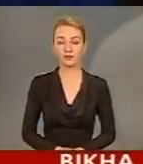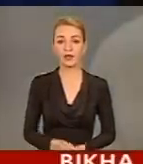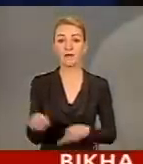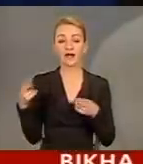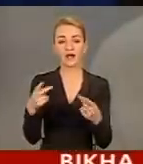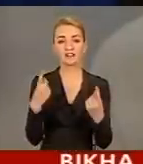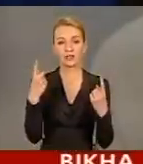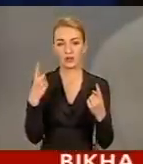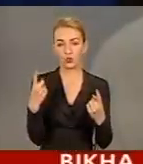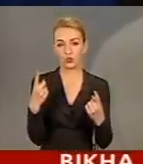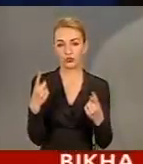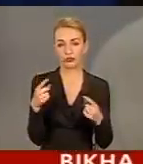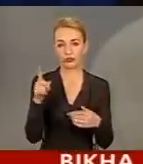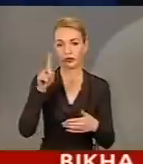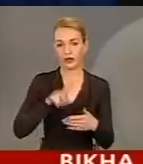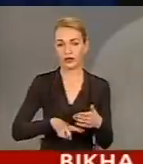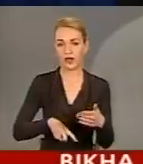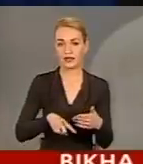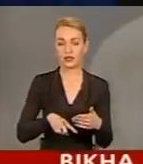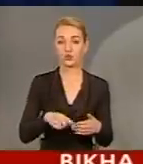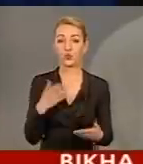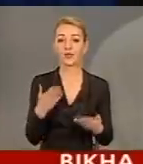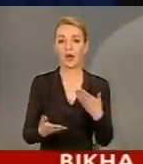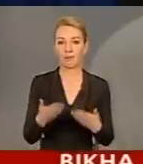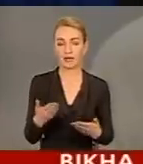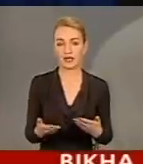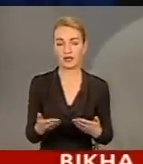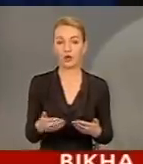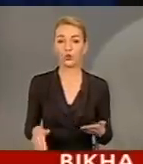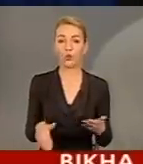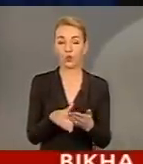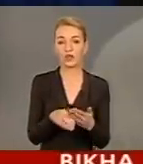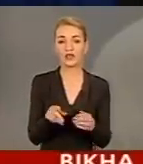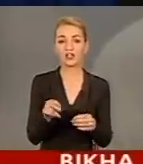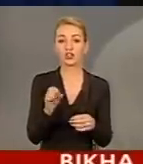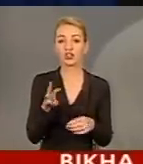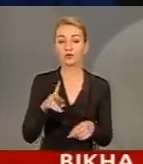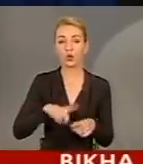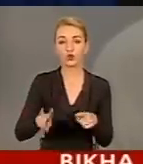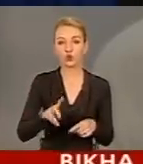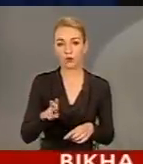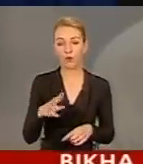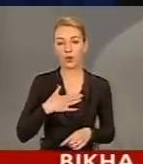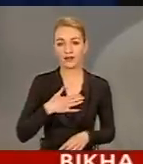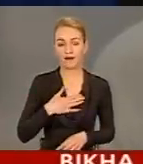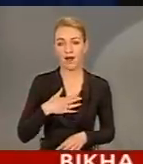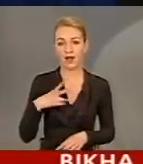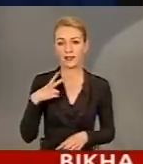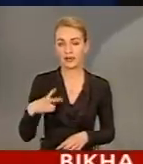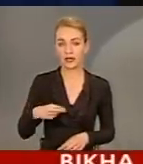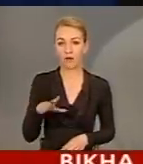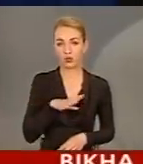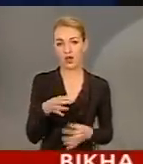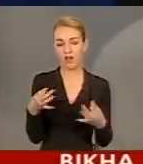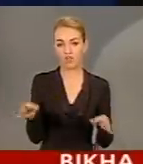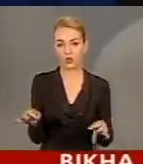Приїхали з великою надією. І якби допомогли чим скоріше, щоб моя дитина була на